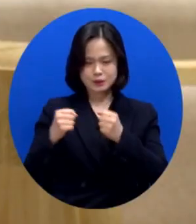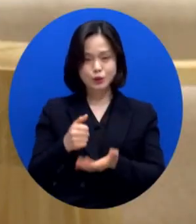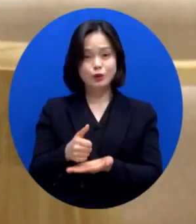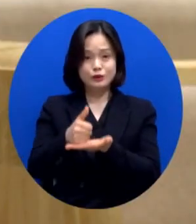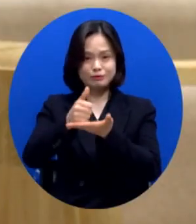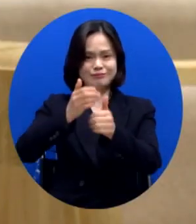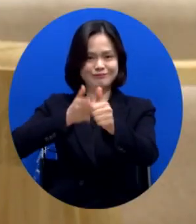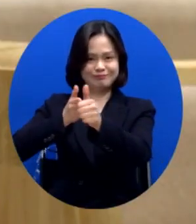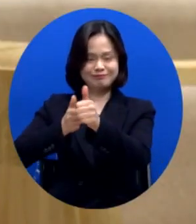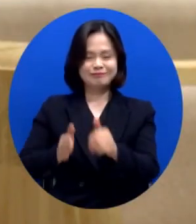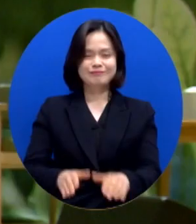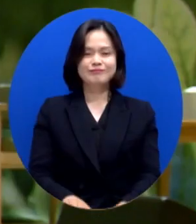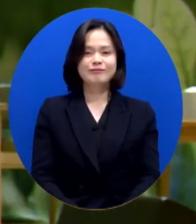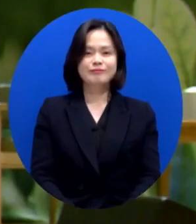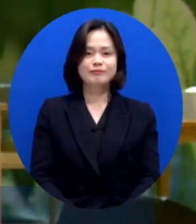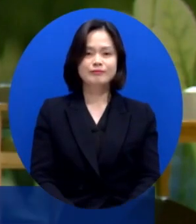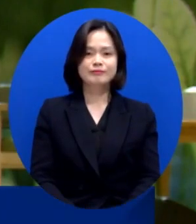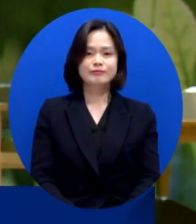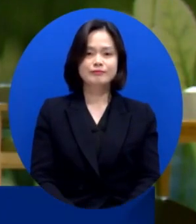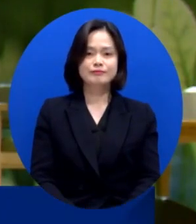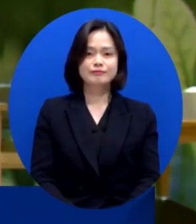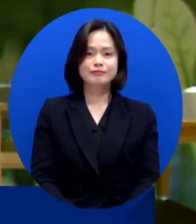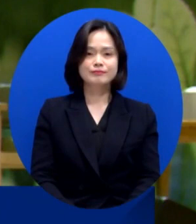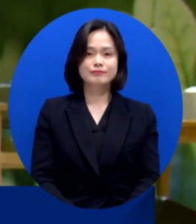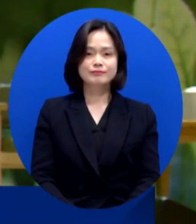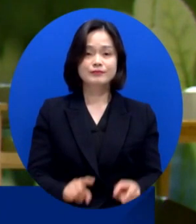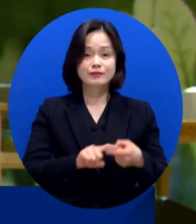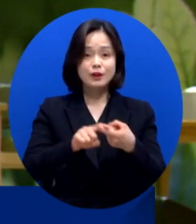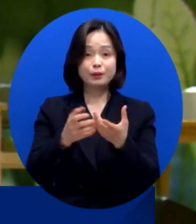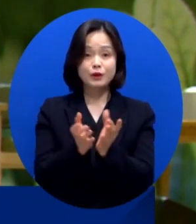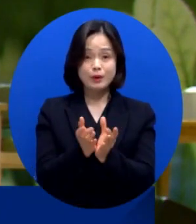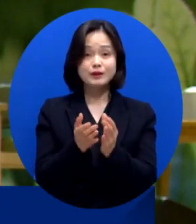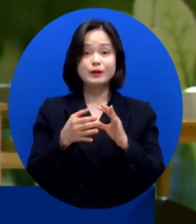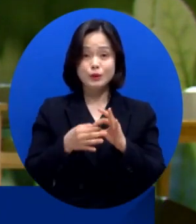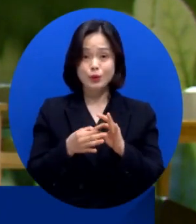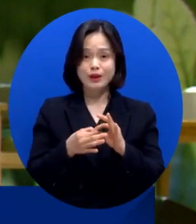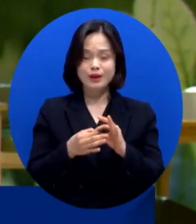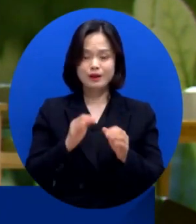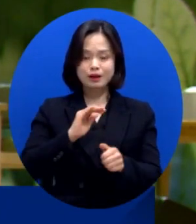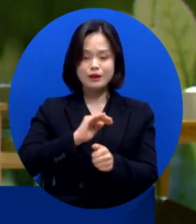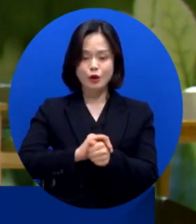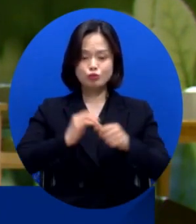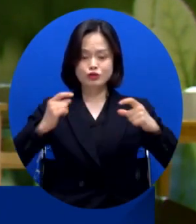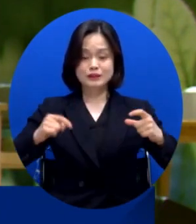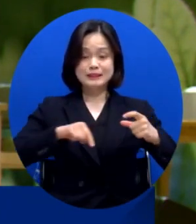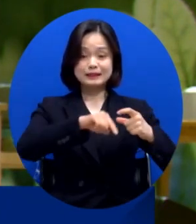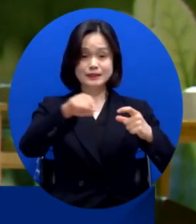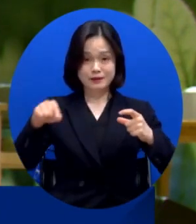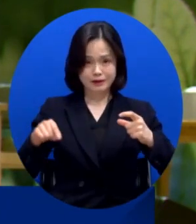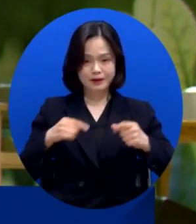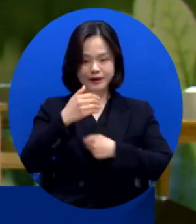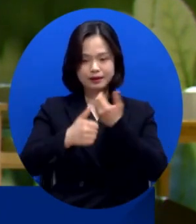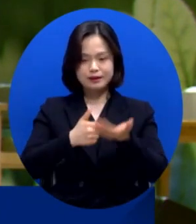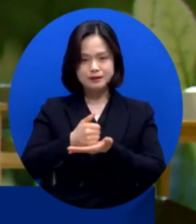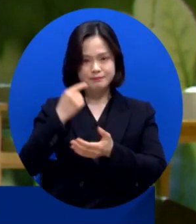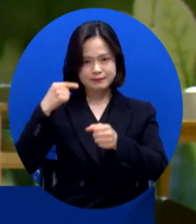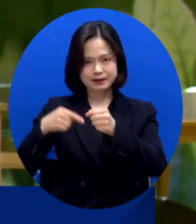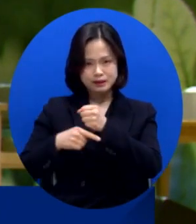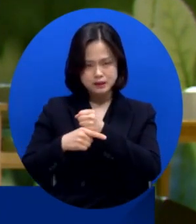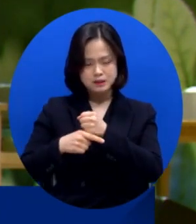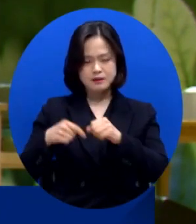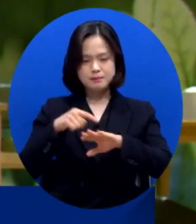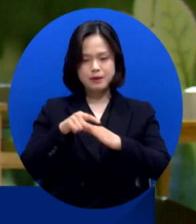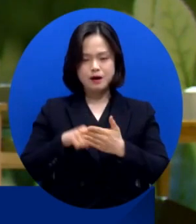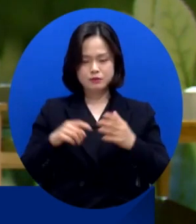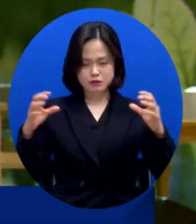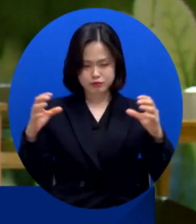든다고 말했습니다. 이 협의회를 통해서 우리 영남지역의 뜻과 또 마음을 한데 묶어 우리가